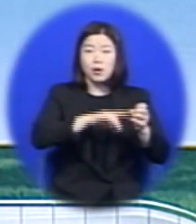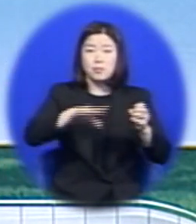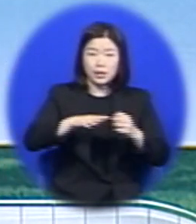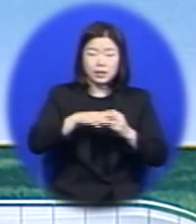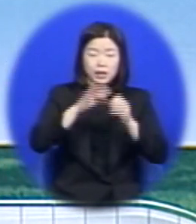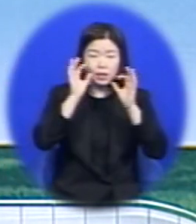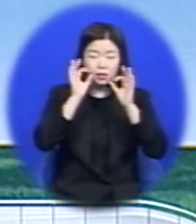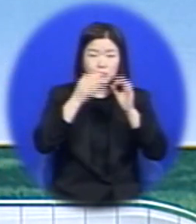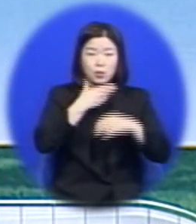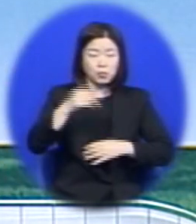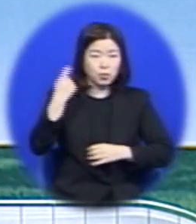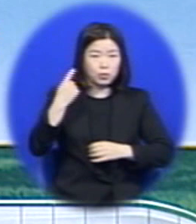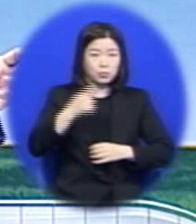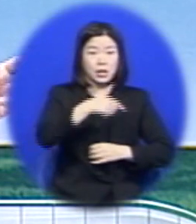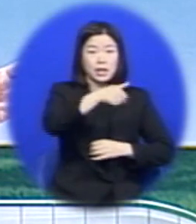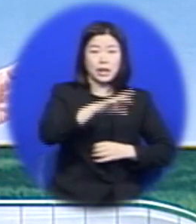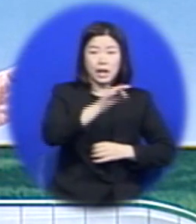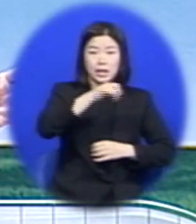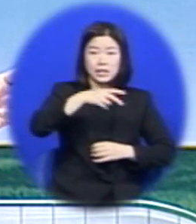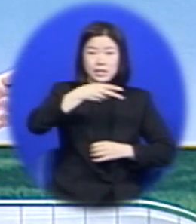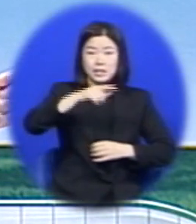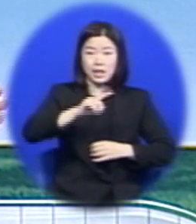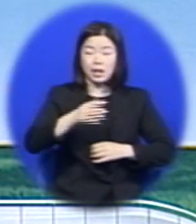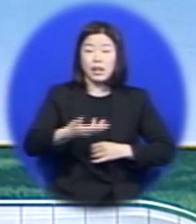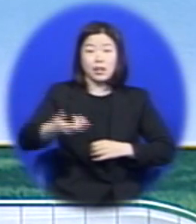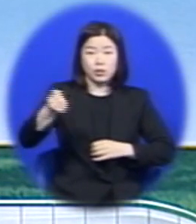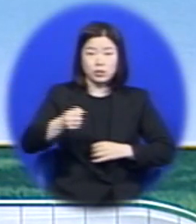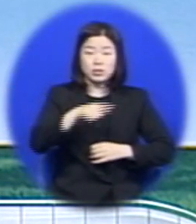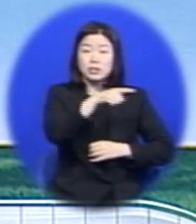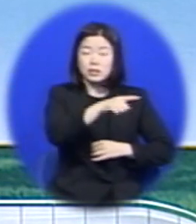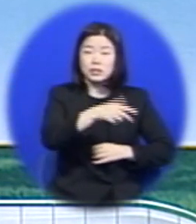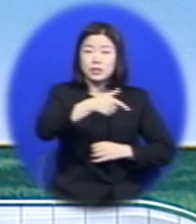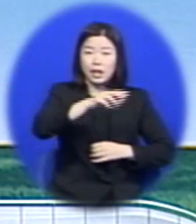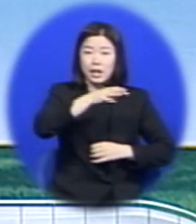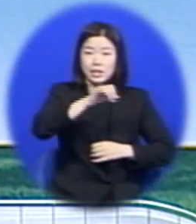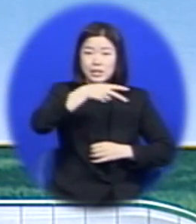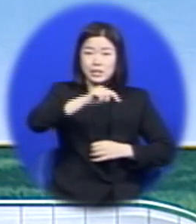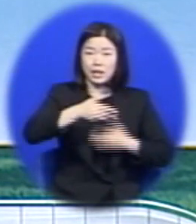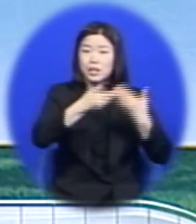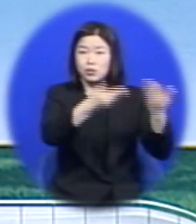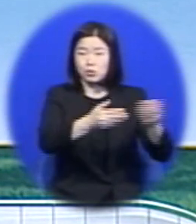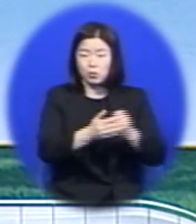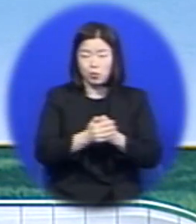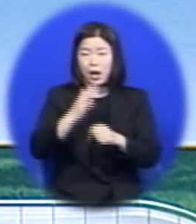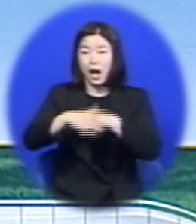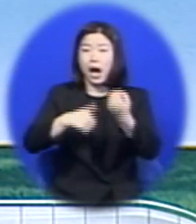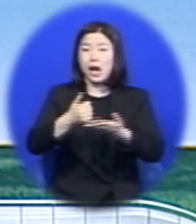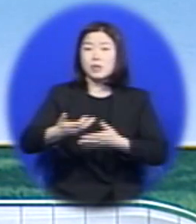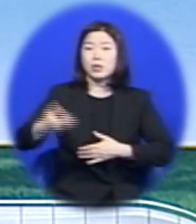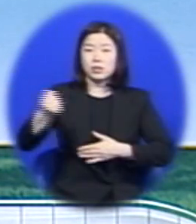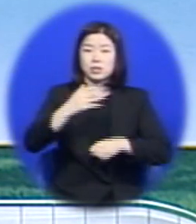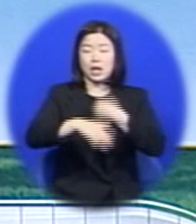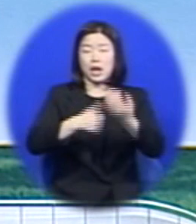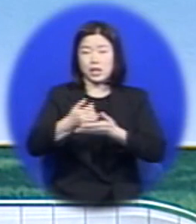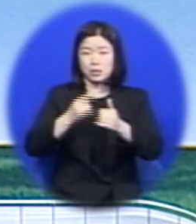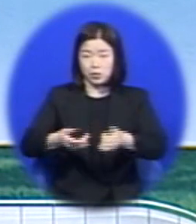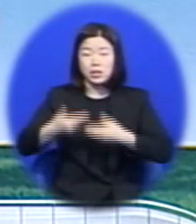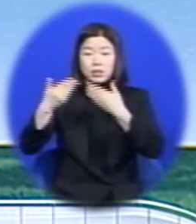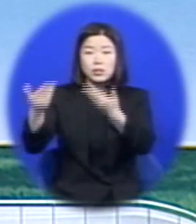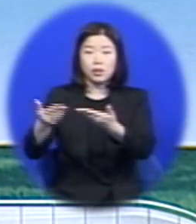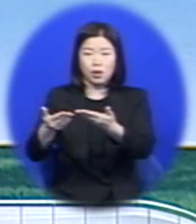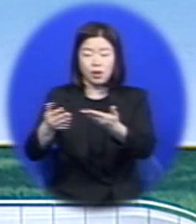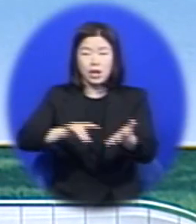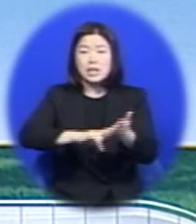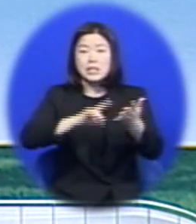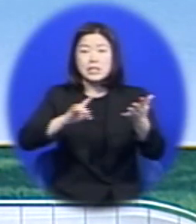21절에서 가이사의 것은 가이사에게, 하나님의 것은 하나님께 바치라. 세금 문제에 대해서 예수님이